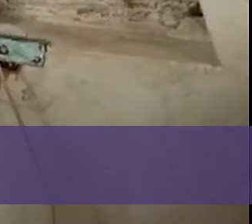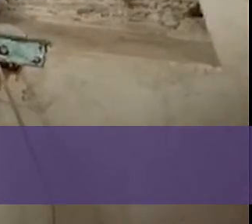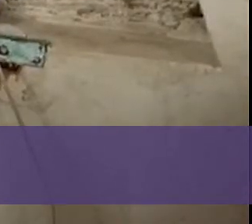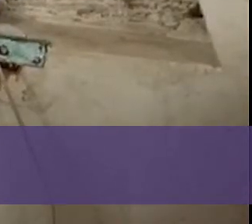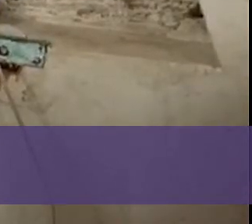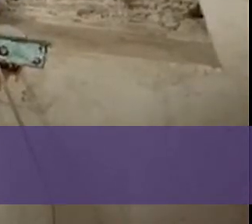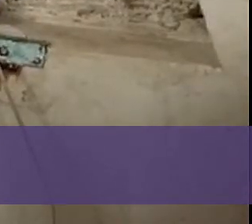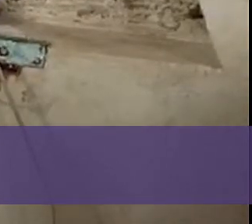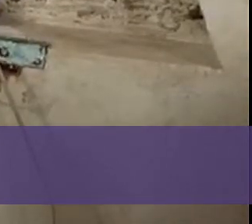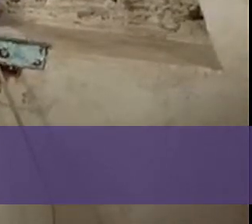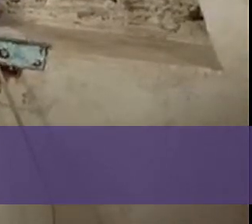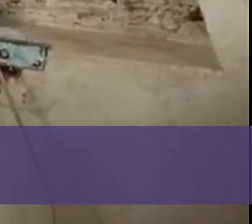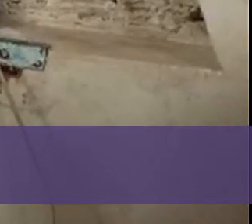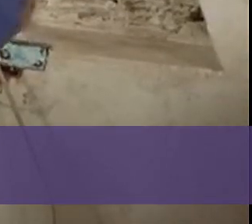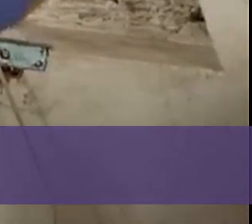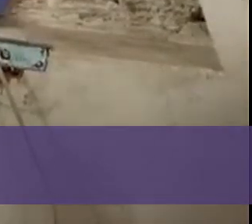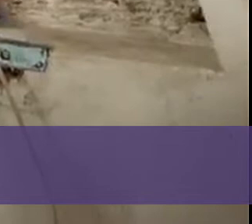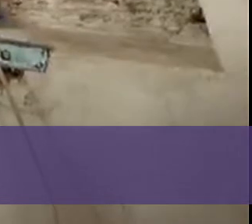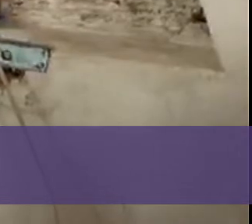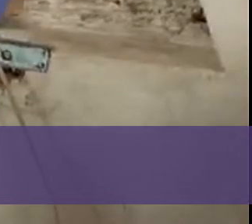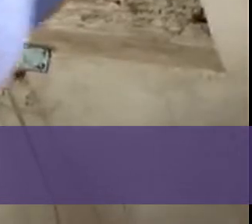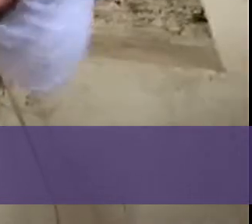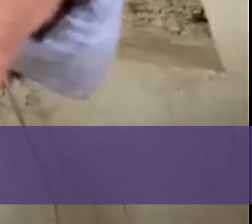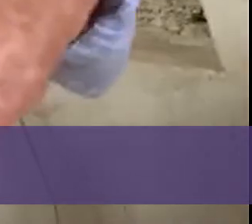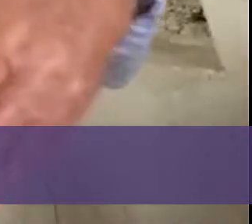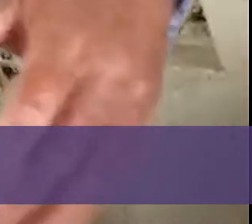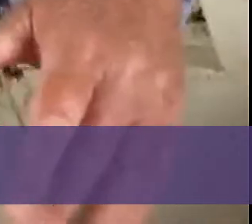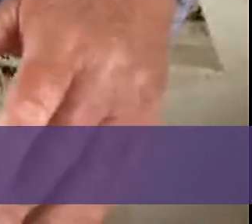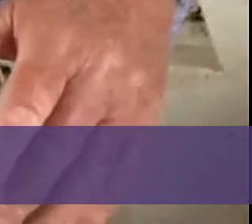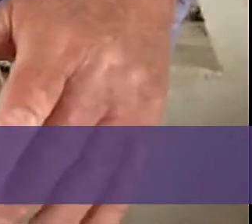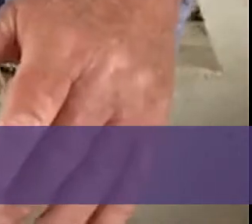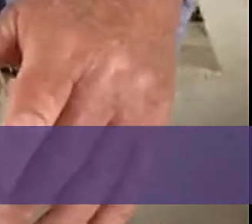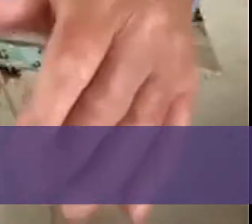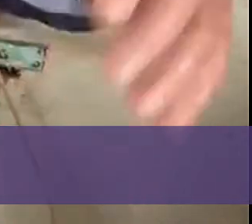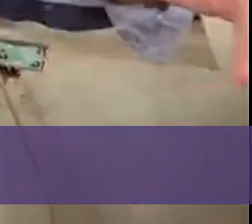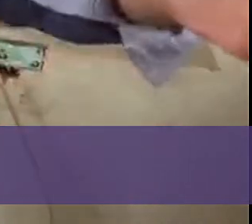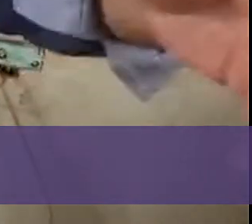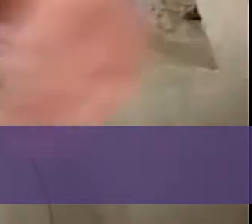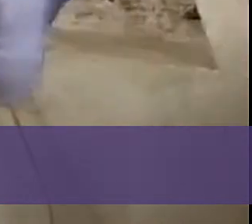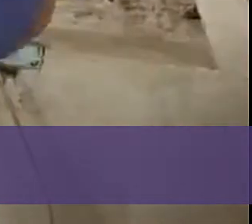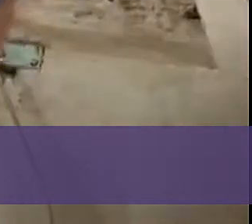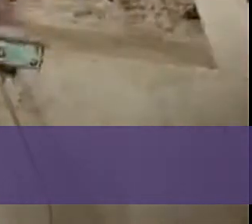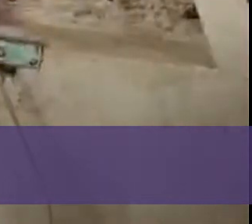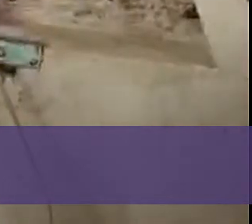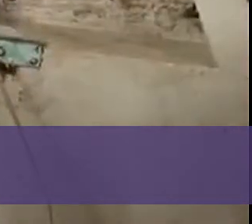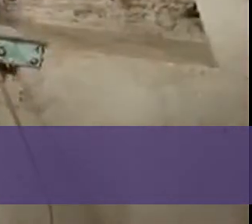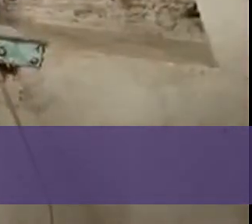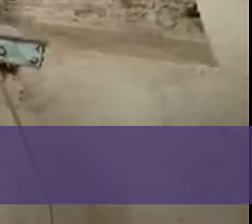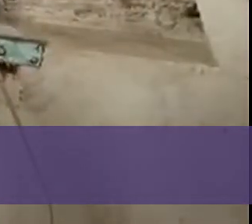je lui ai expliqué l'intérêt de la localisation de la vitrine à ces endroits.